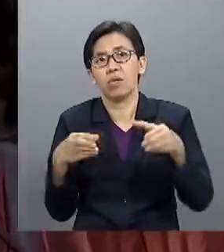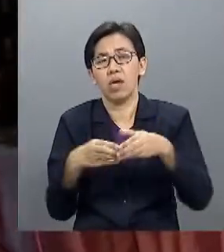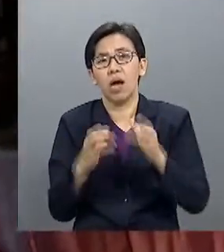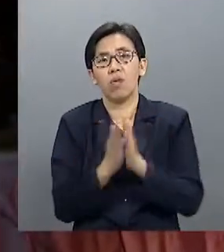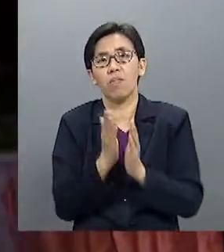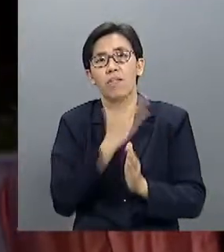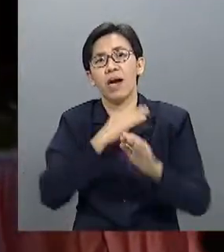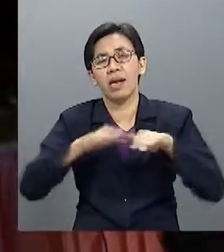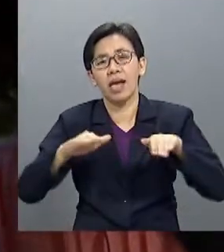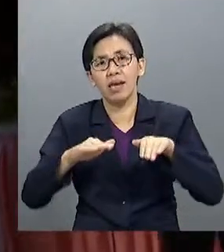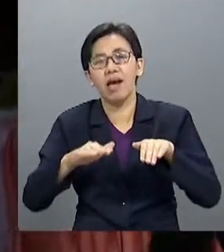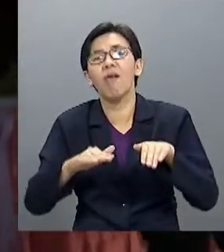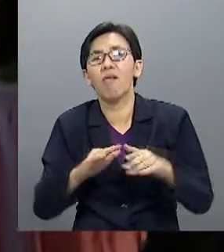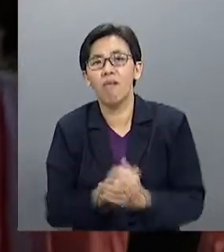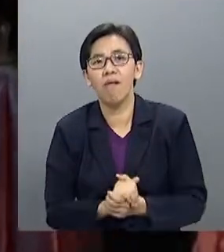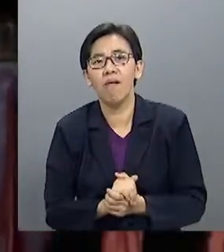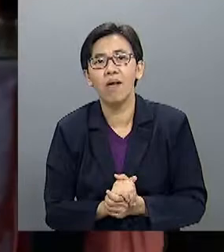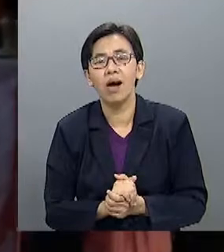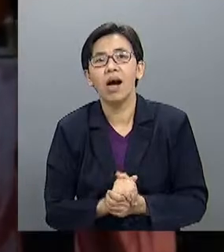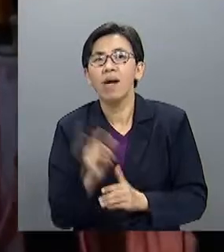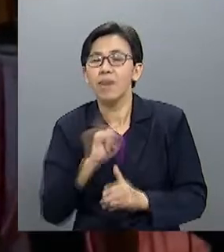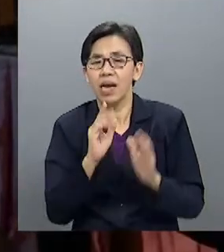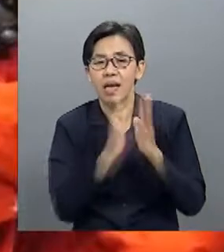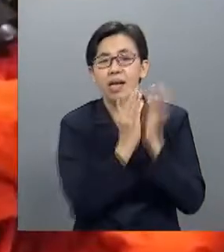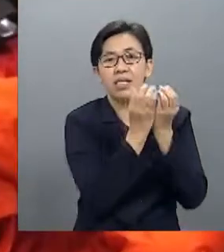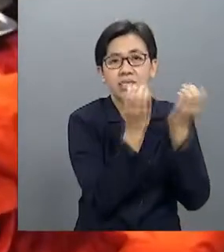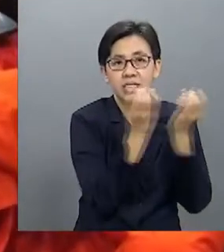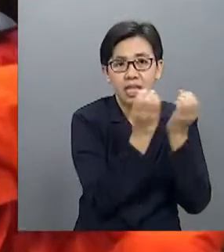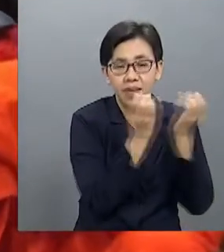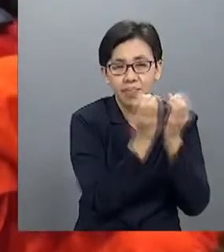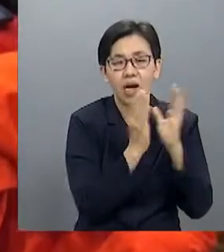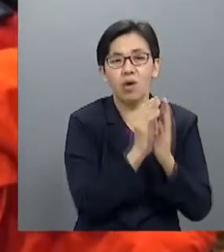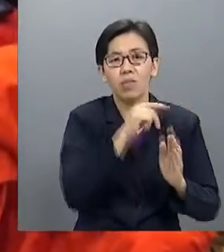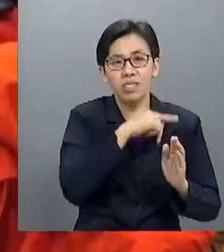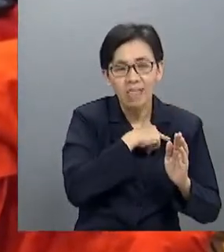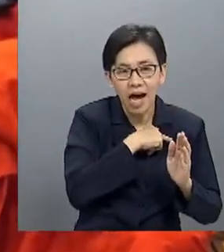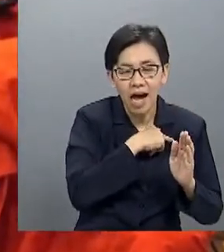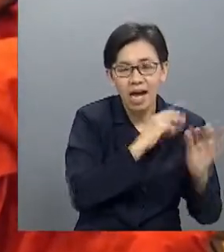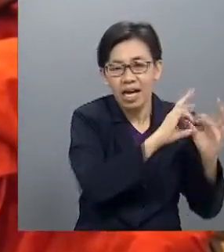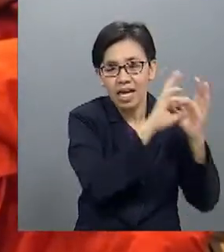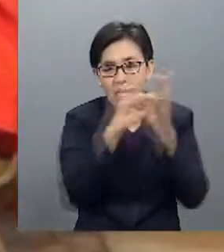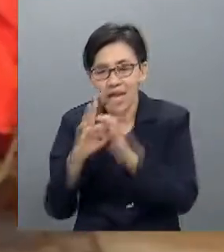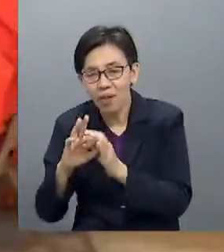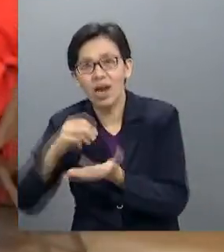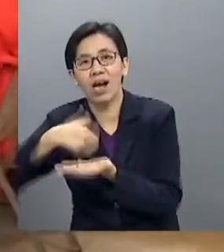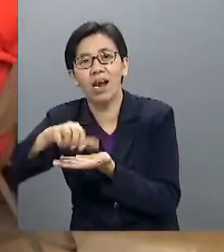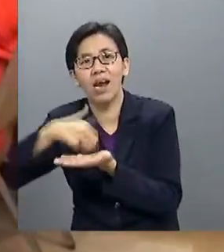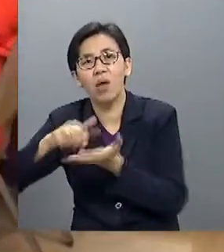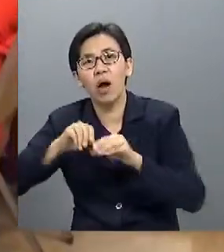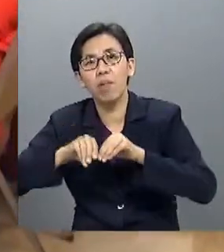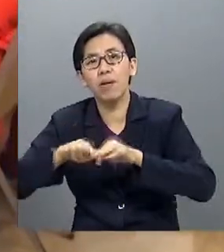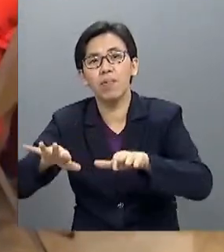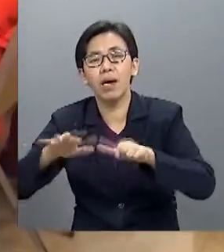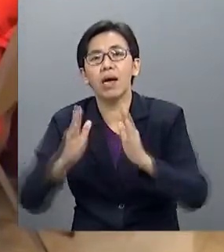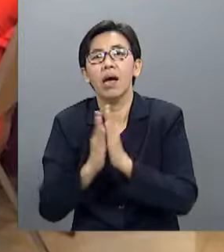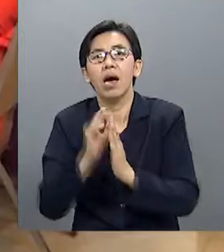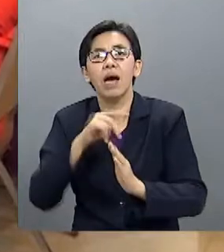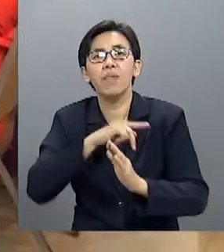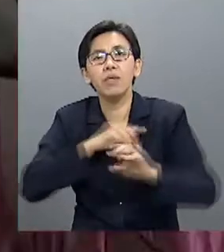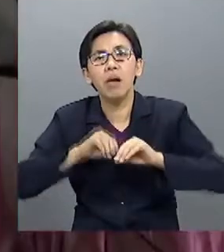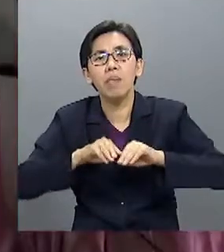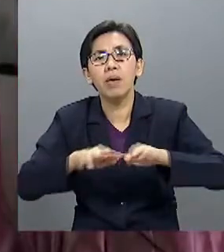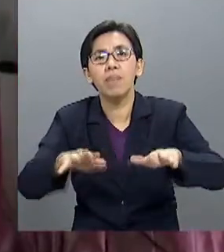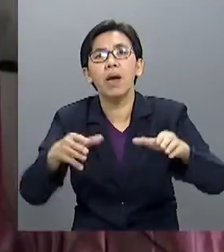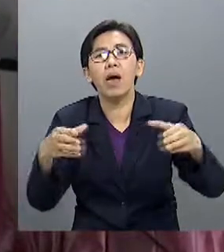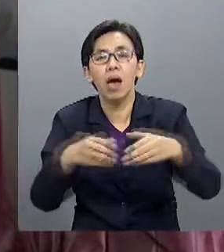ประยุกต์ได้ครับหลักคำสอนทางพระพุทธศาสนาเป็นการทำเพิ่มพระพุทธศาสนาสามารถเข้า